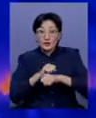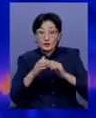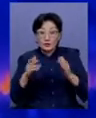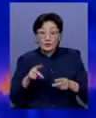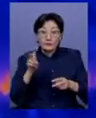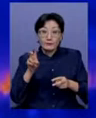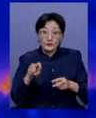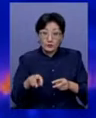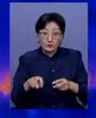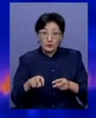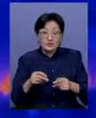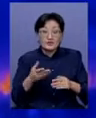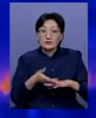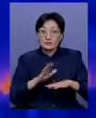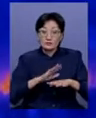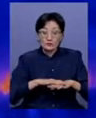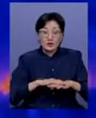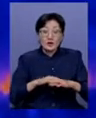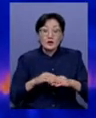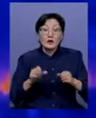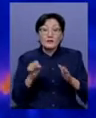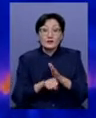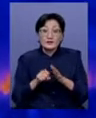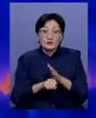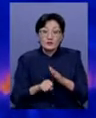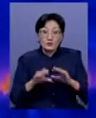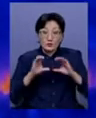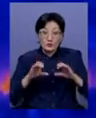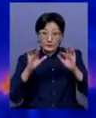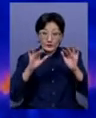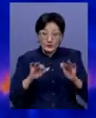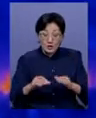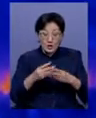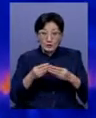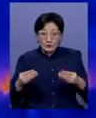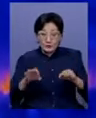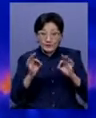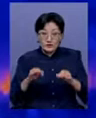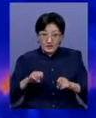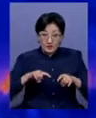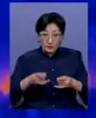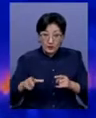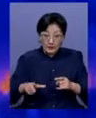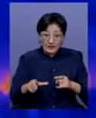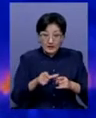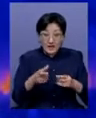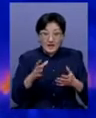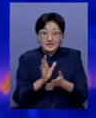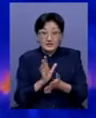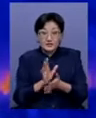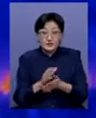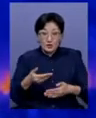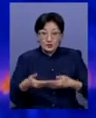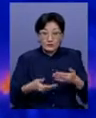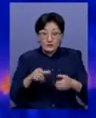жетудің өзі бір қиямет қайым. Қыста қалың қардан ал көктем күзде шұрық тесік жолдағы иленген саз балшықтан аяқ